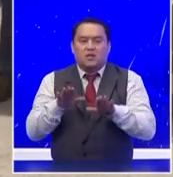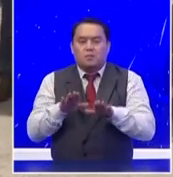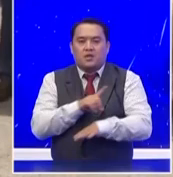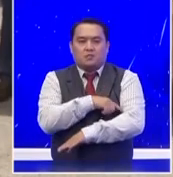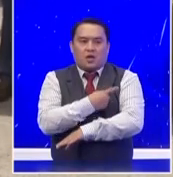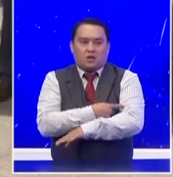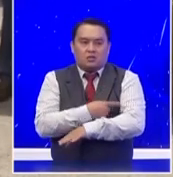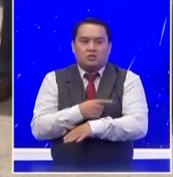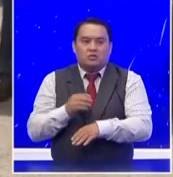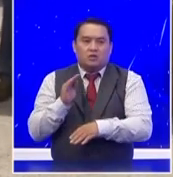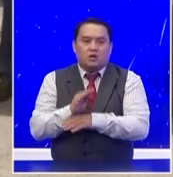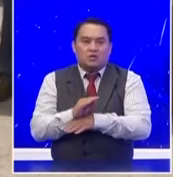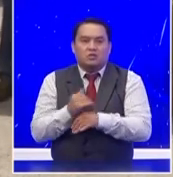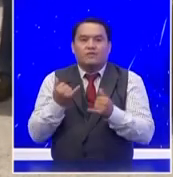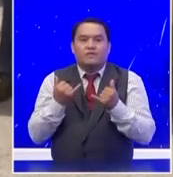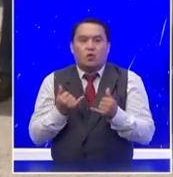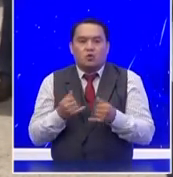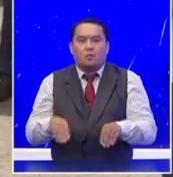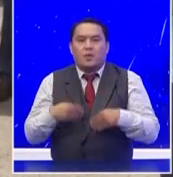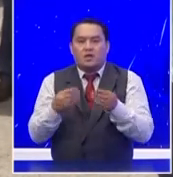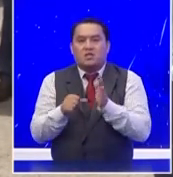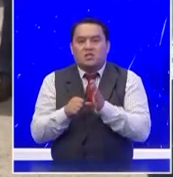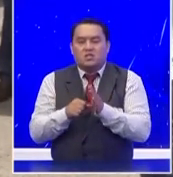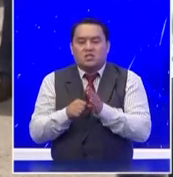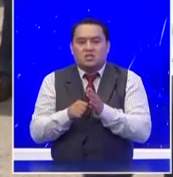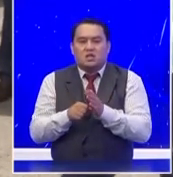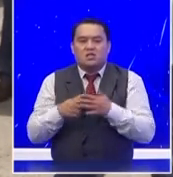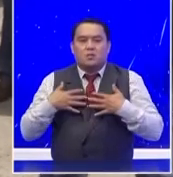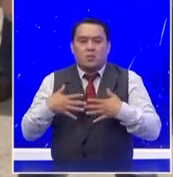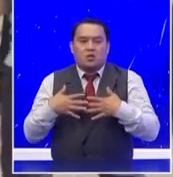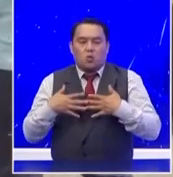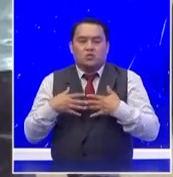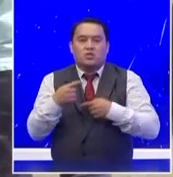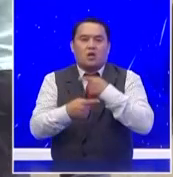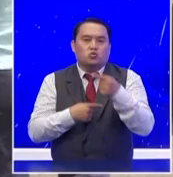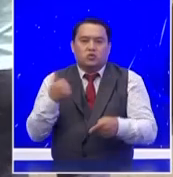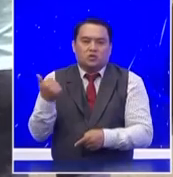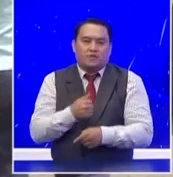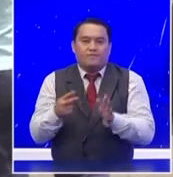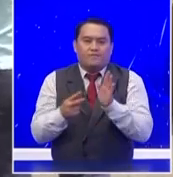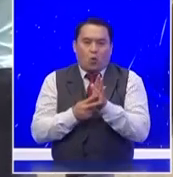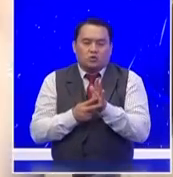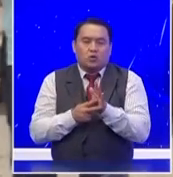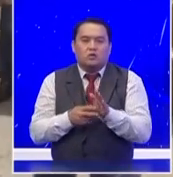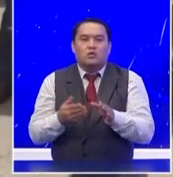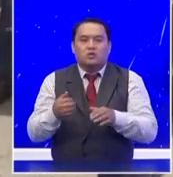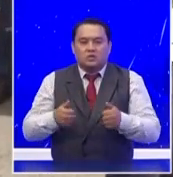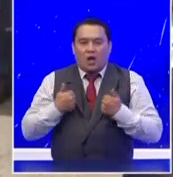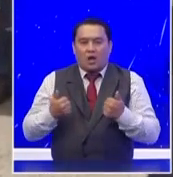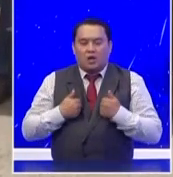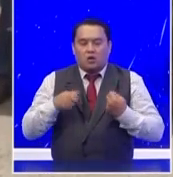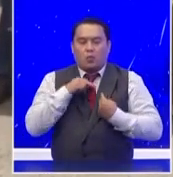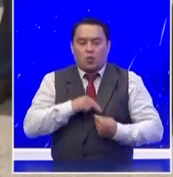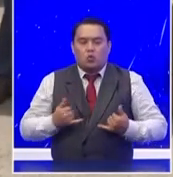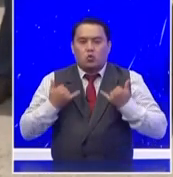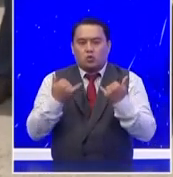медперсонал. Сегодня на безвозмездной основе мы передаем 6 кислородных аппаратов, а на следующей неделе еще 8. Будем также стараться и трудиться